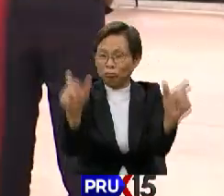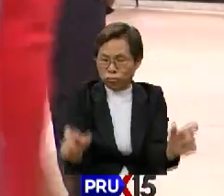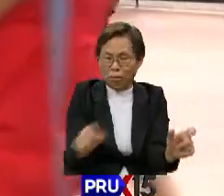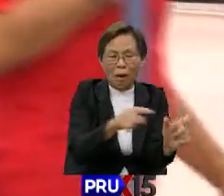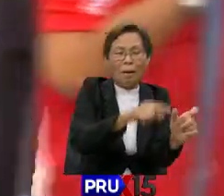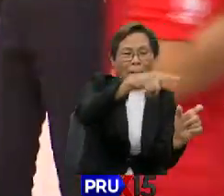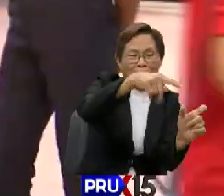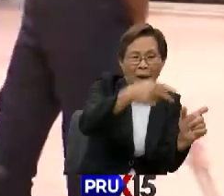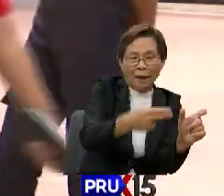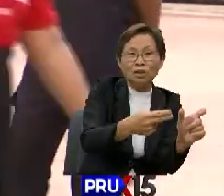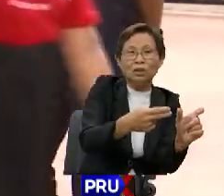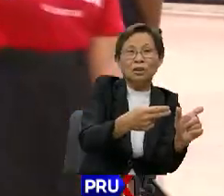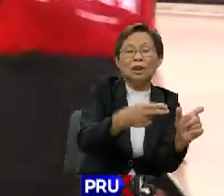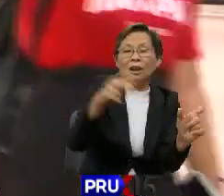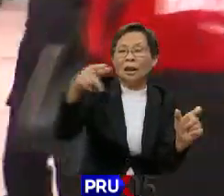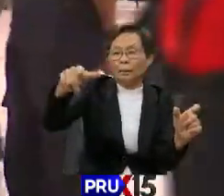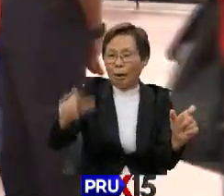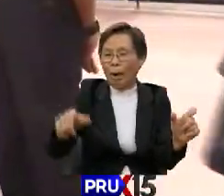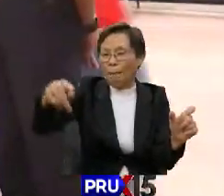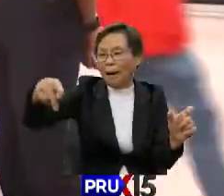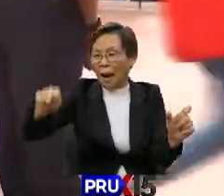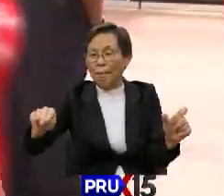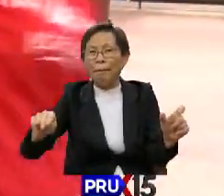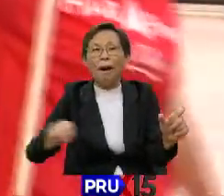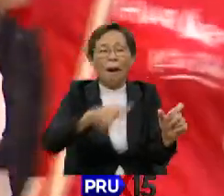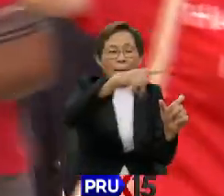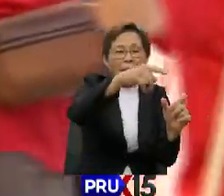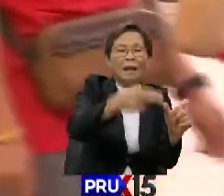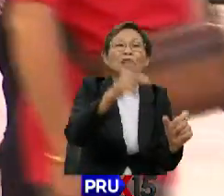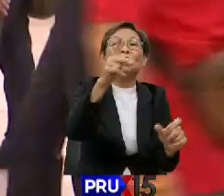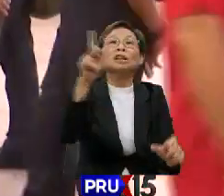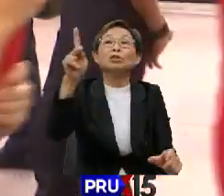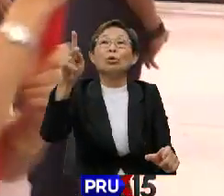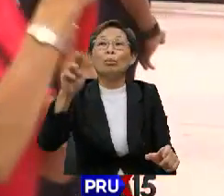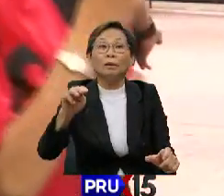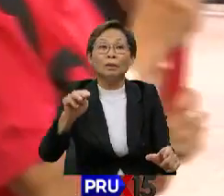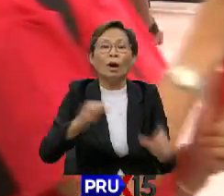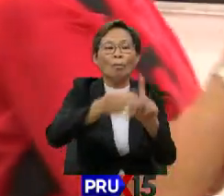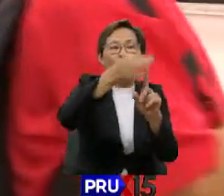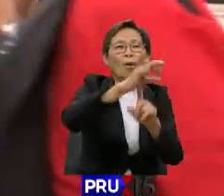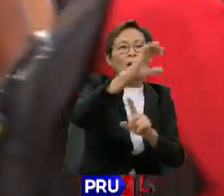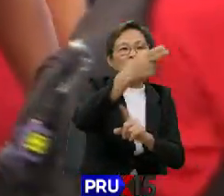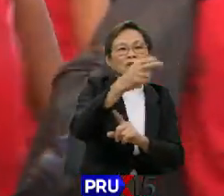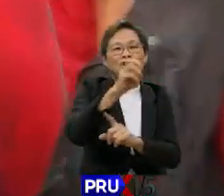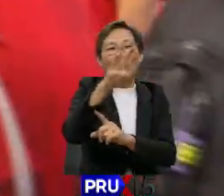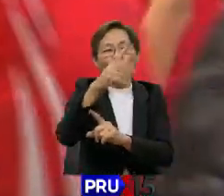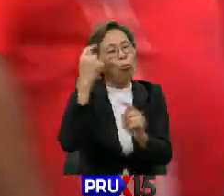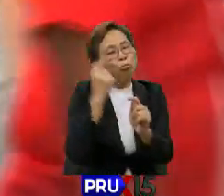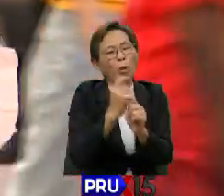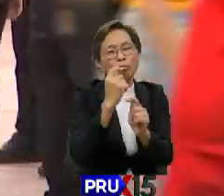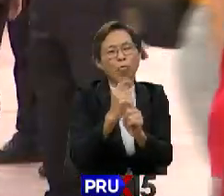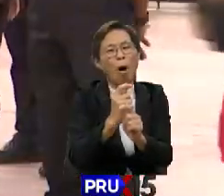antara Pakatan Harapan dan juga Perikatan Nasional PN, di mana PH meletakkan Ketua Menteri Pulau Pinang sendiri iaitu Chow Kon Yeo untuk